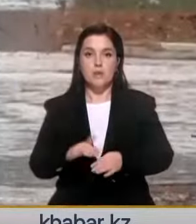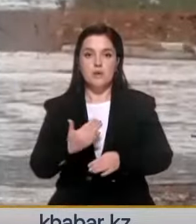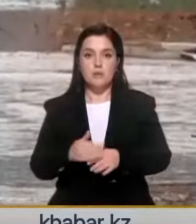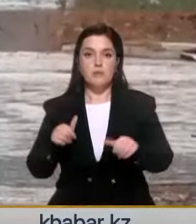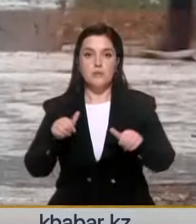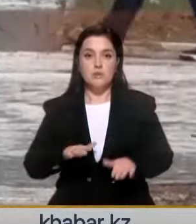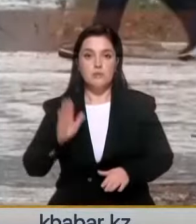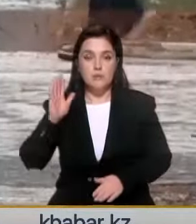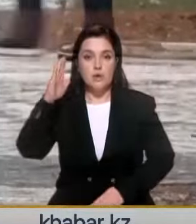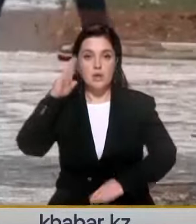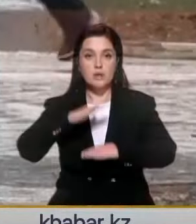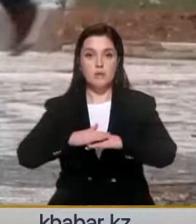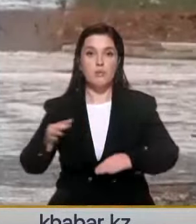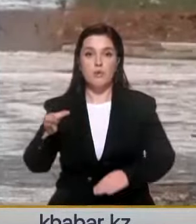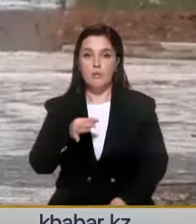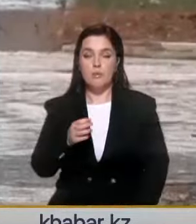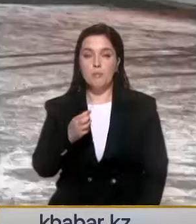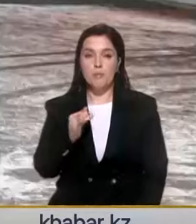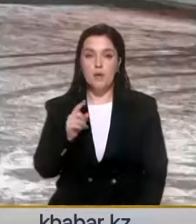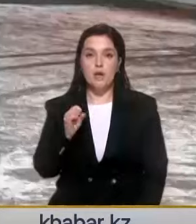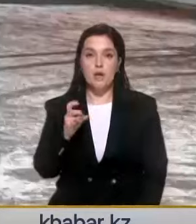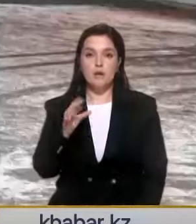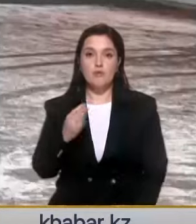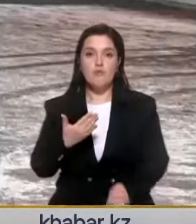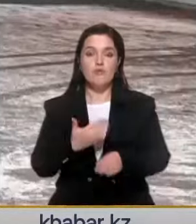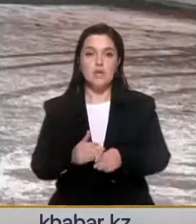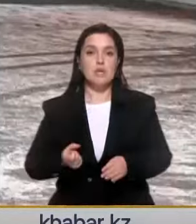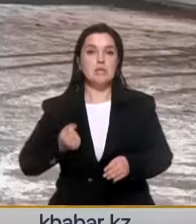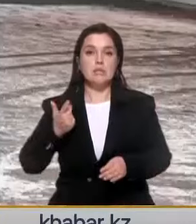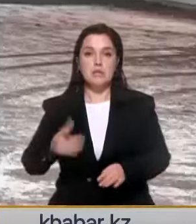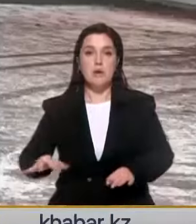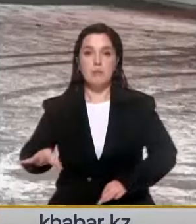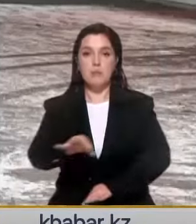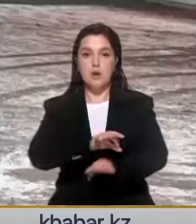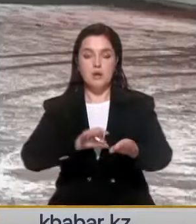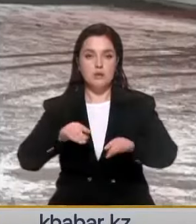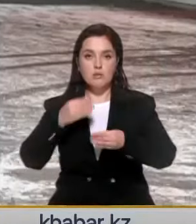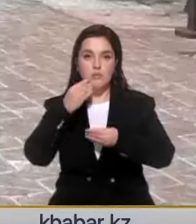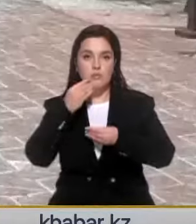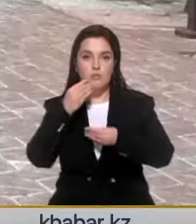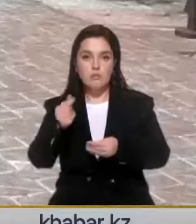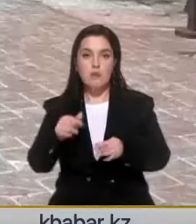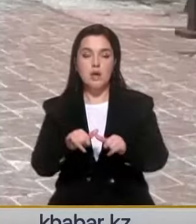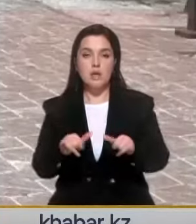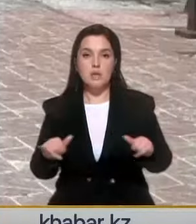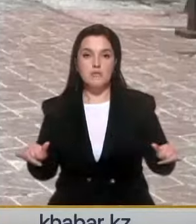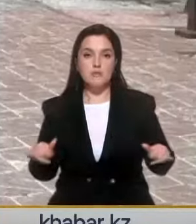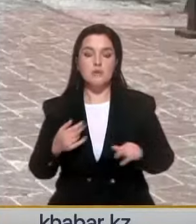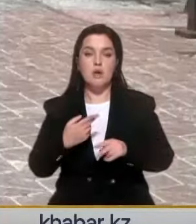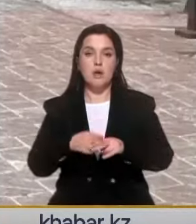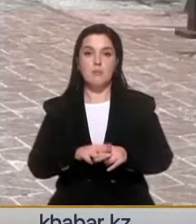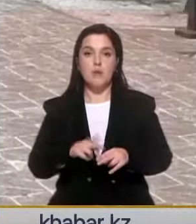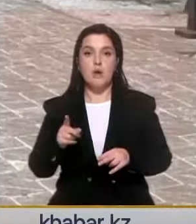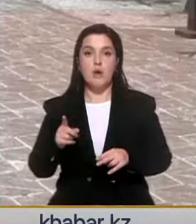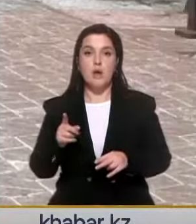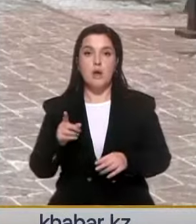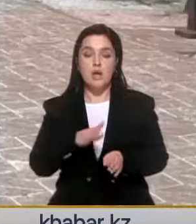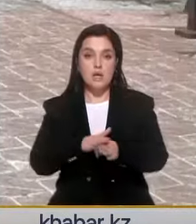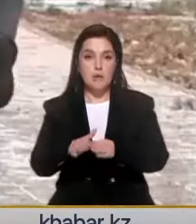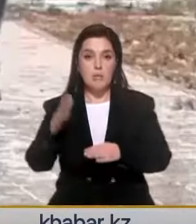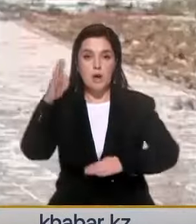подчеркнул Аким области АСН байханов выделил несколько проектов которые дадут импульс развитию региона он также сообщил что значительная часть